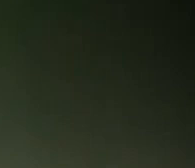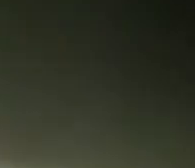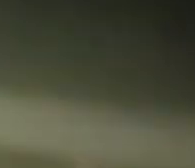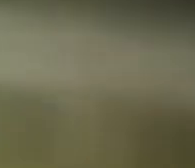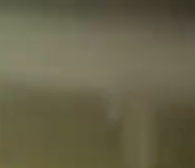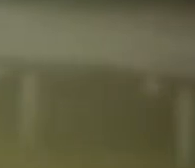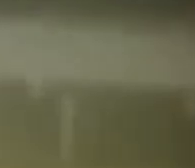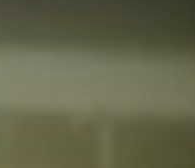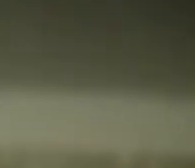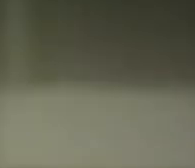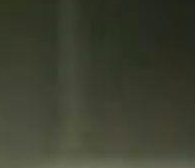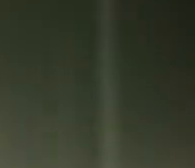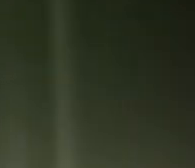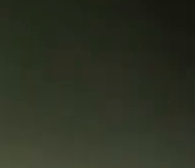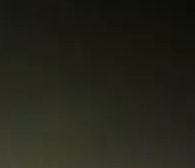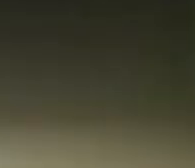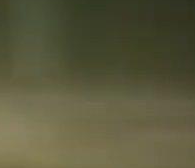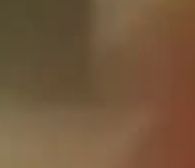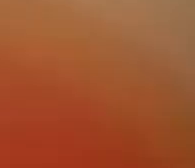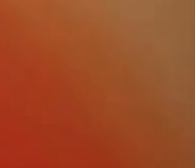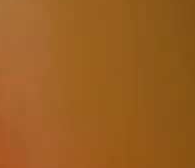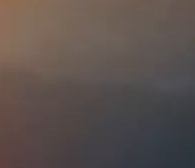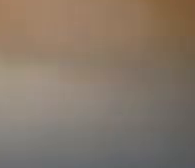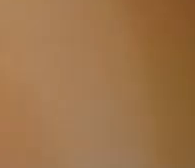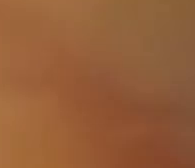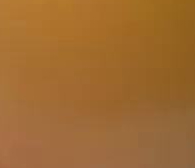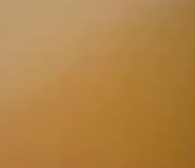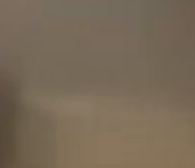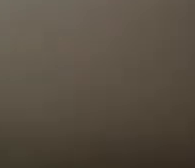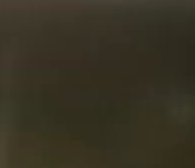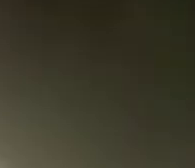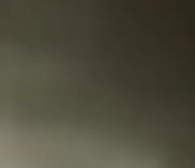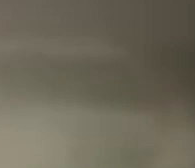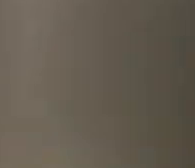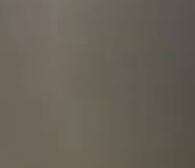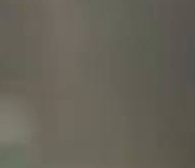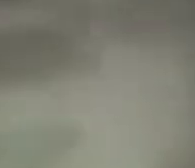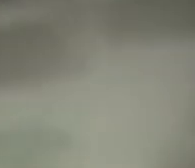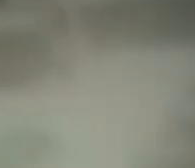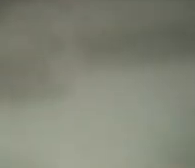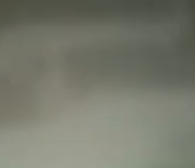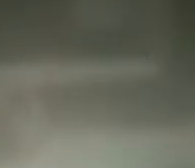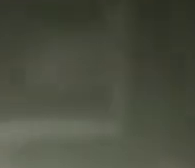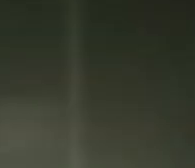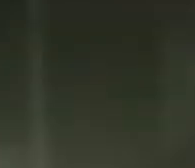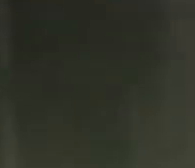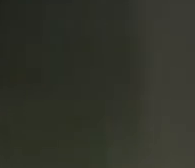Setelah dikepung polisi, pelaku akhirnya menyerahkan diri. Aparat Polsek Leces menangkap DPO pelaku perampokan